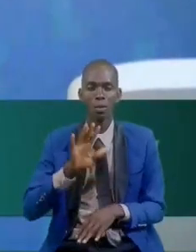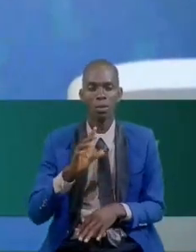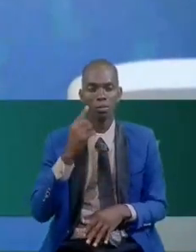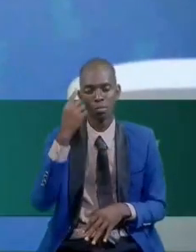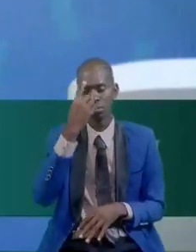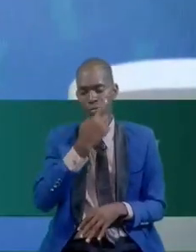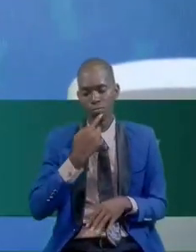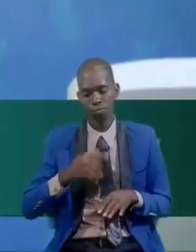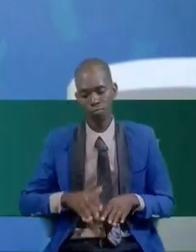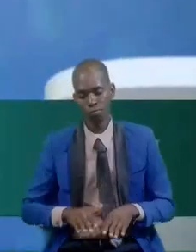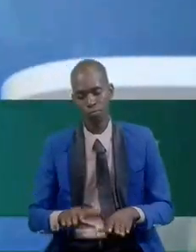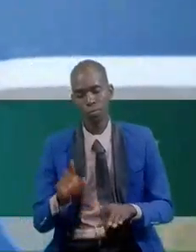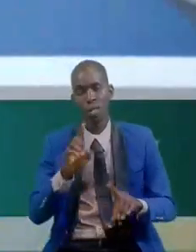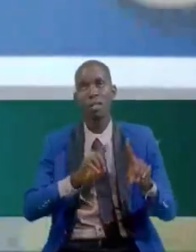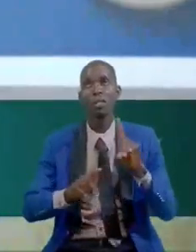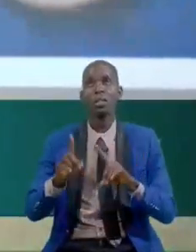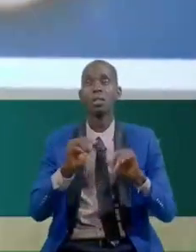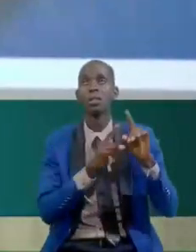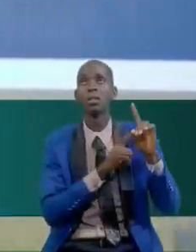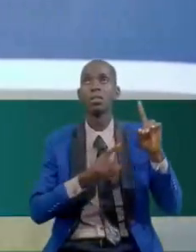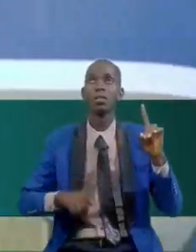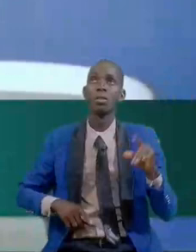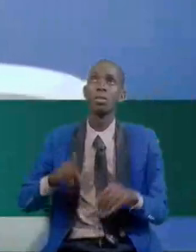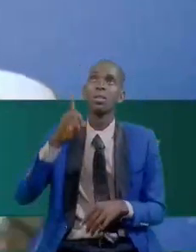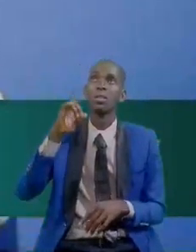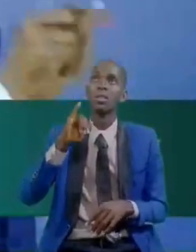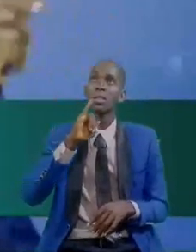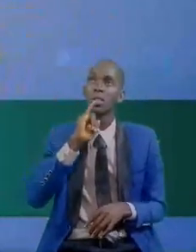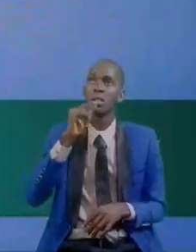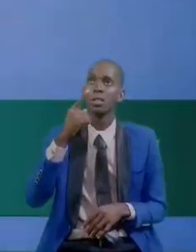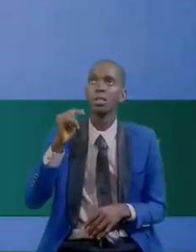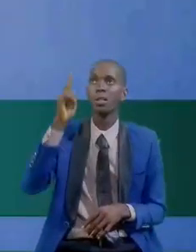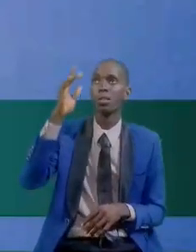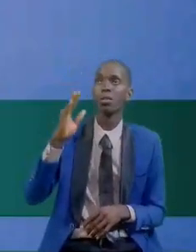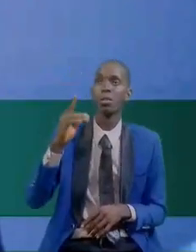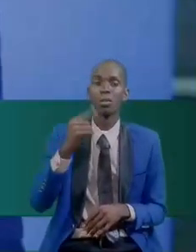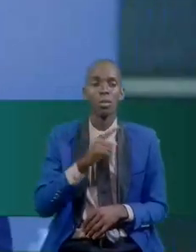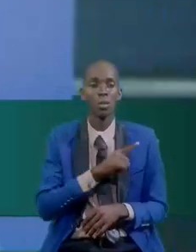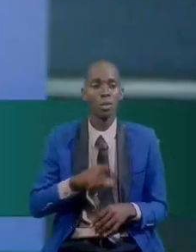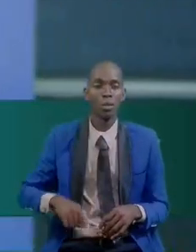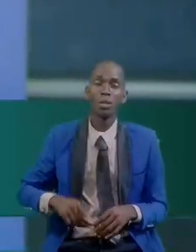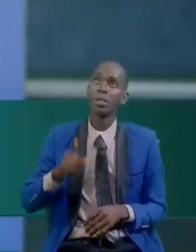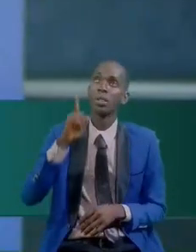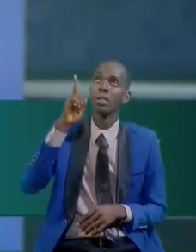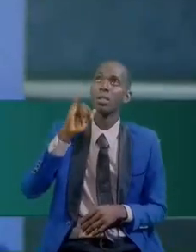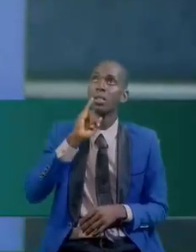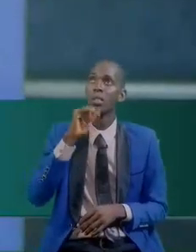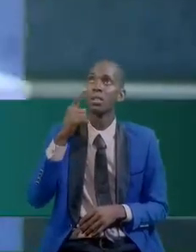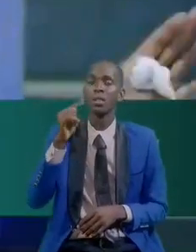et dirent, c'est l'Éternel qui est Dieu. C'est l'Éternel qui est